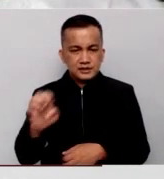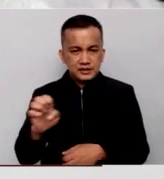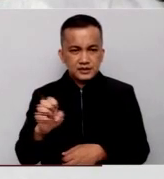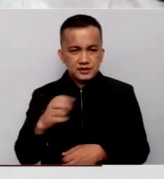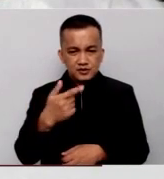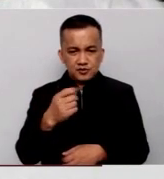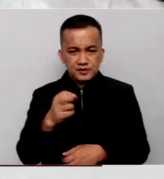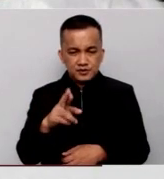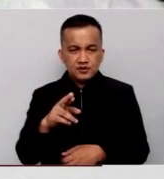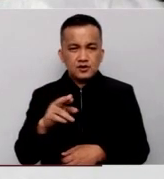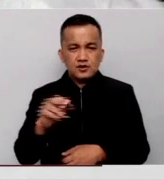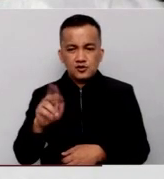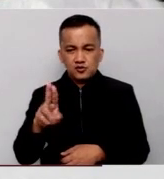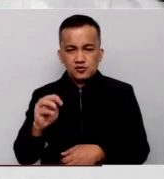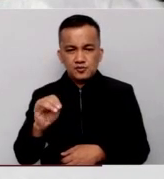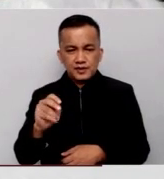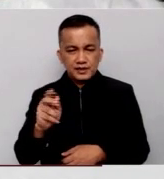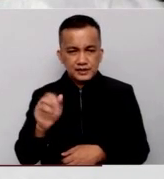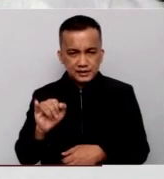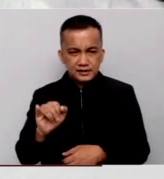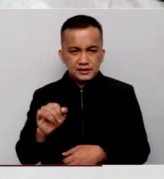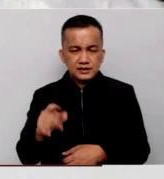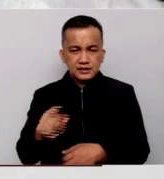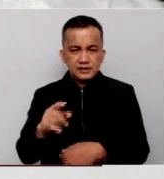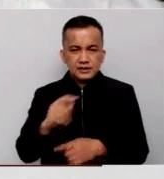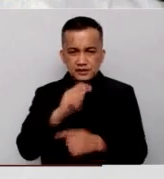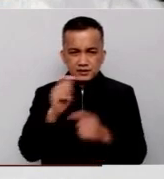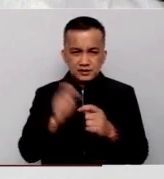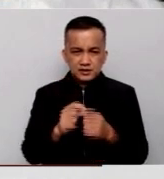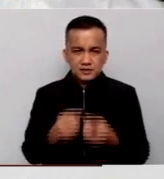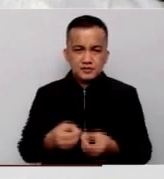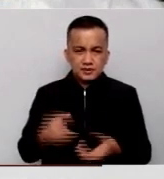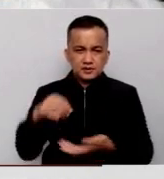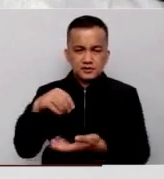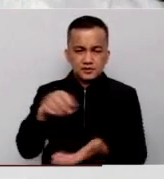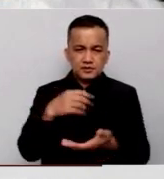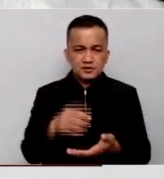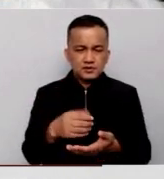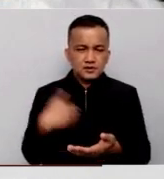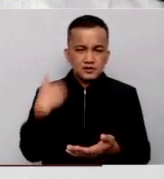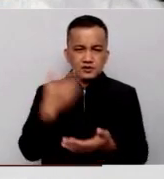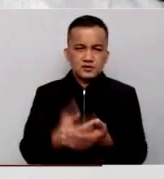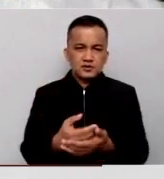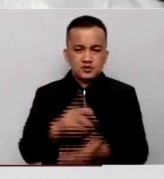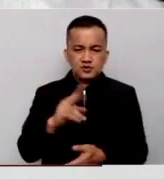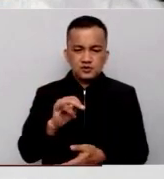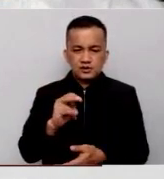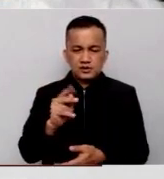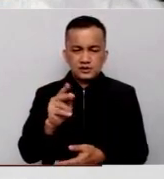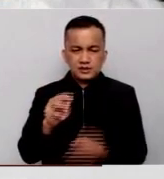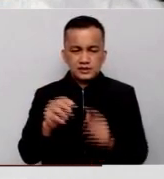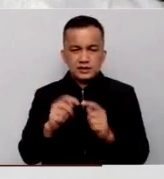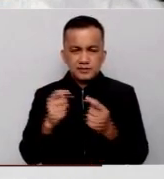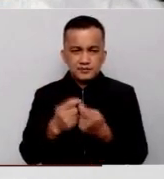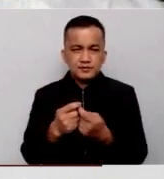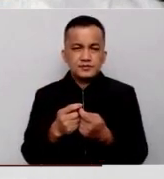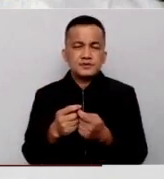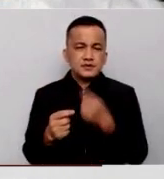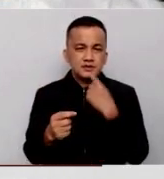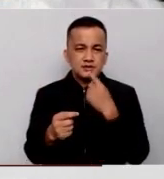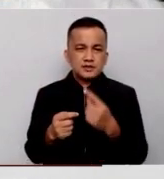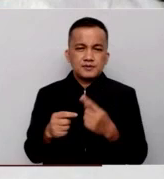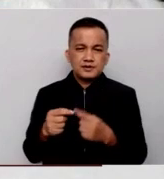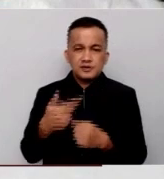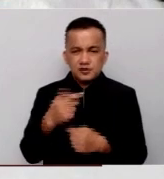Umali. Nagkataon daw na namimigay sila ng ayuda nung dumating ang unit team sa Santa Rosa. Sinabi yan ni Gov Umali sa isang